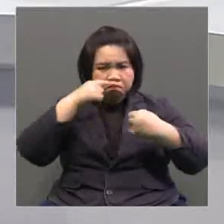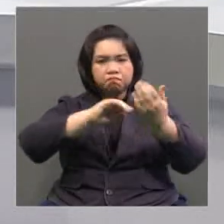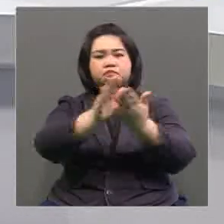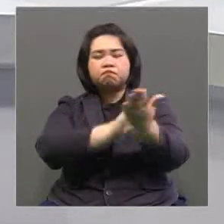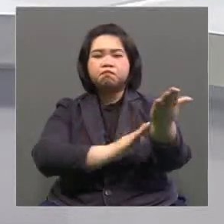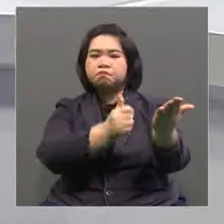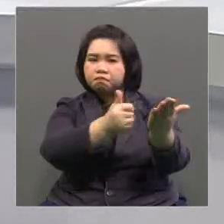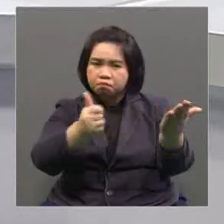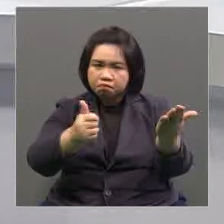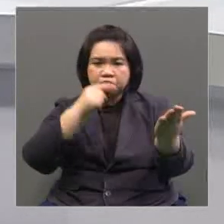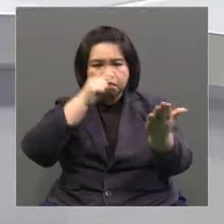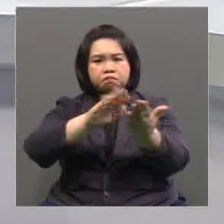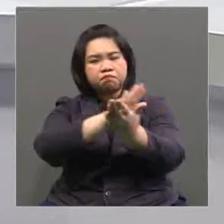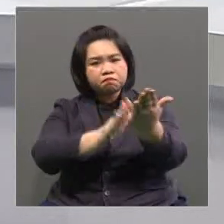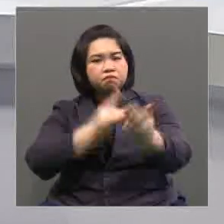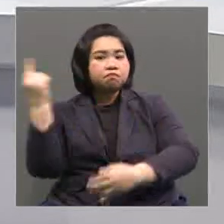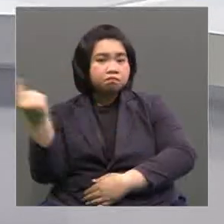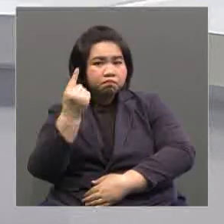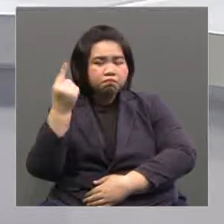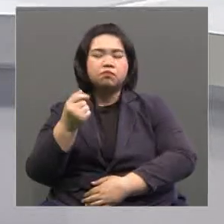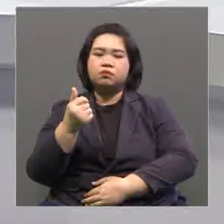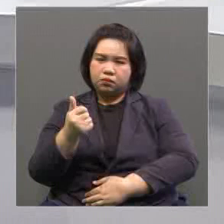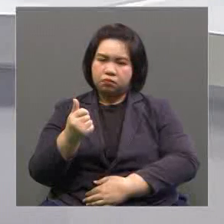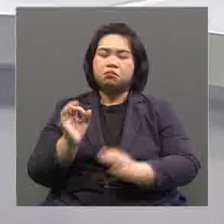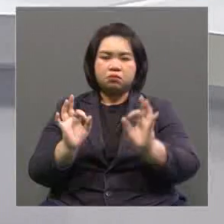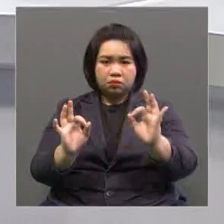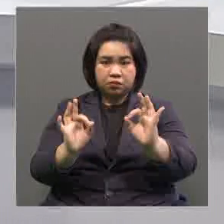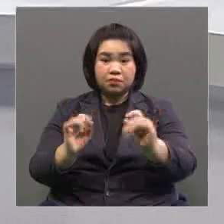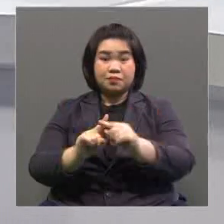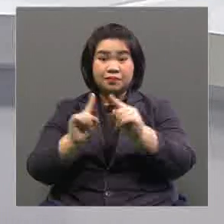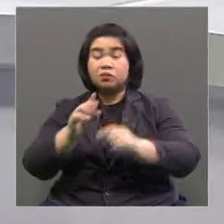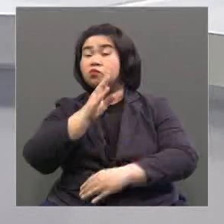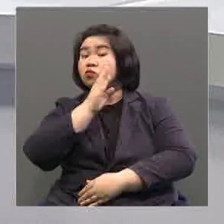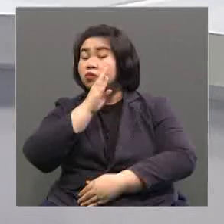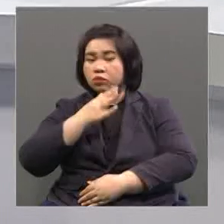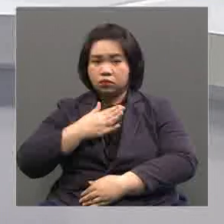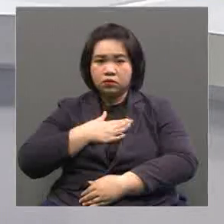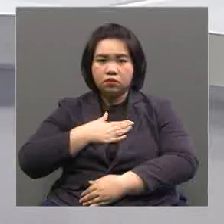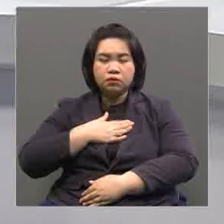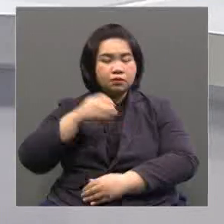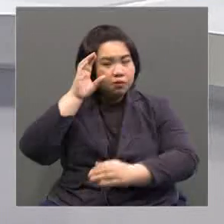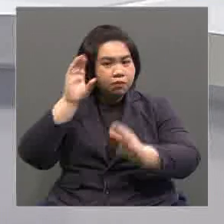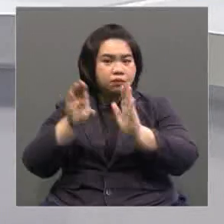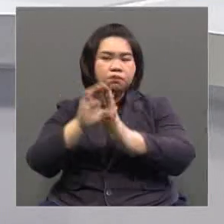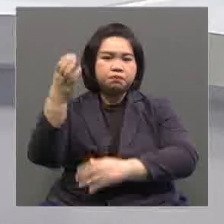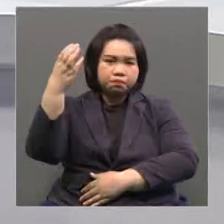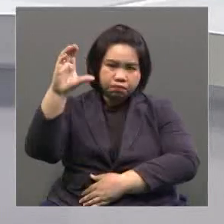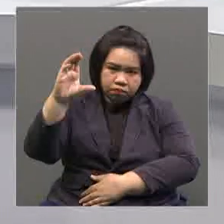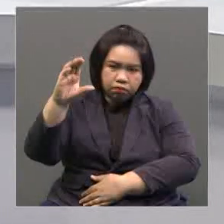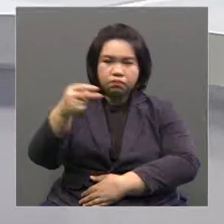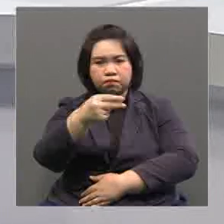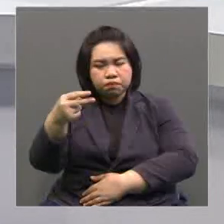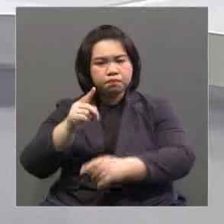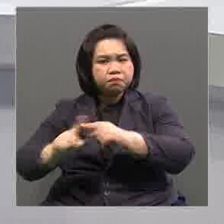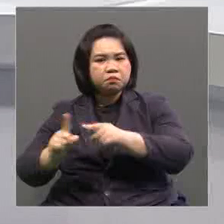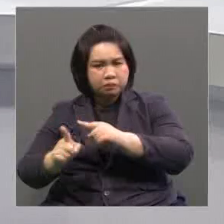เป็นพื้นที่ประเทศท่องเที่ยวแบบเนี้ยนะคะจริงๆแล้วเนี่ยถ้าในส่วนของการที่เราจะโพสต์จะแชร์อย่าลืมว่ามันมีดิจิตัลฟุ